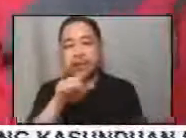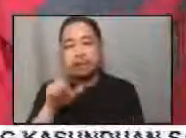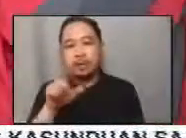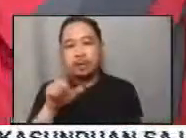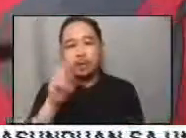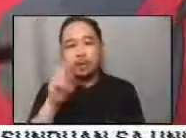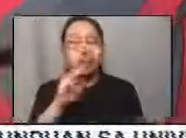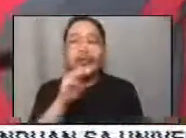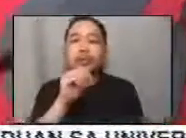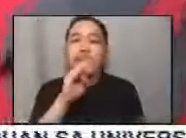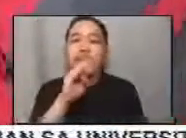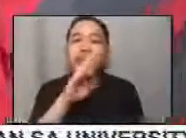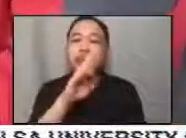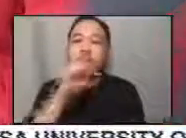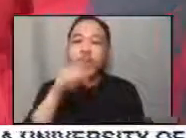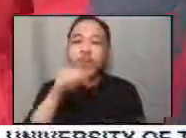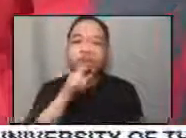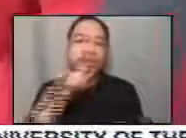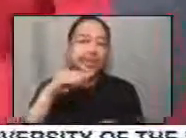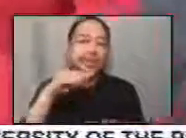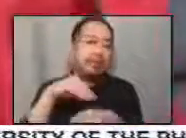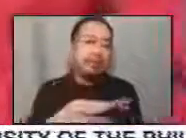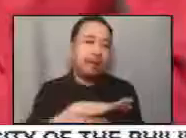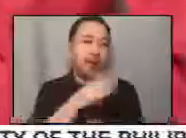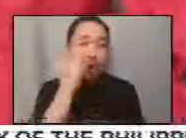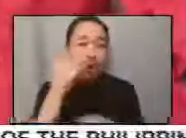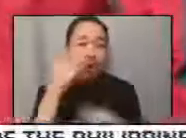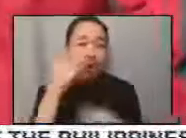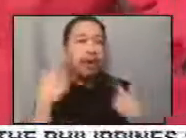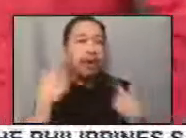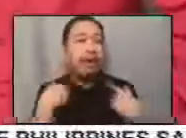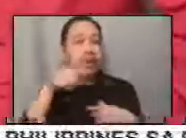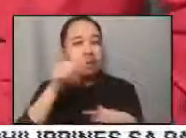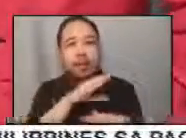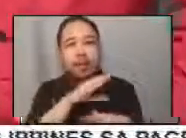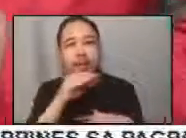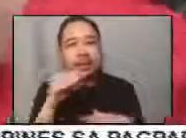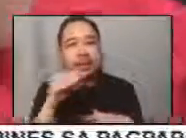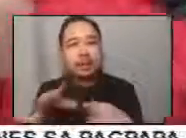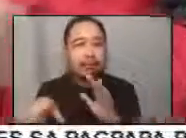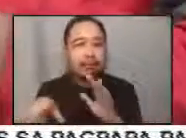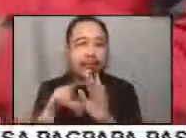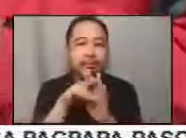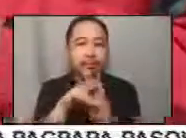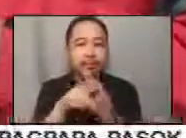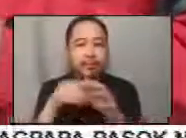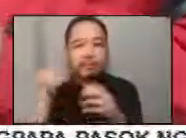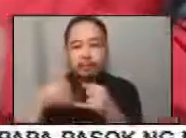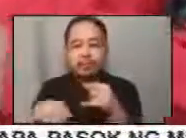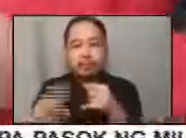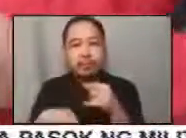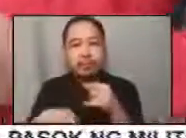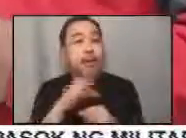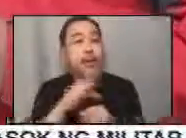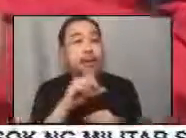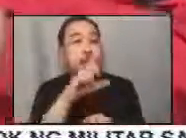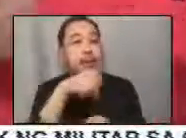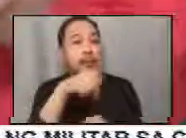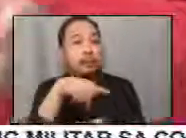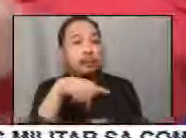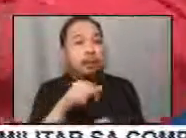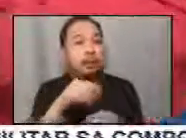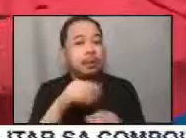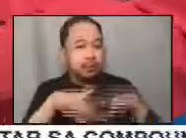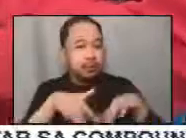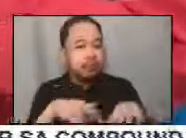Luzon. Kaya magiging mag-iingat po tayo sa mga posibleng flash floods and landslides na maaaring idulot ng low pressure area at tail end of cold front.